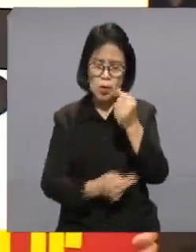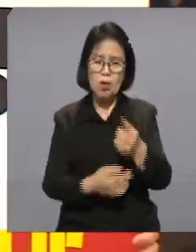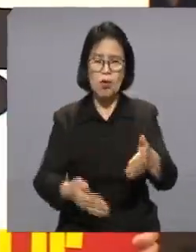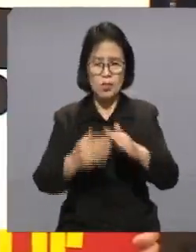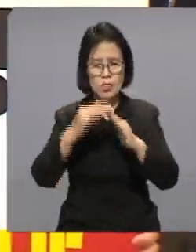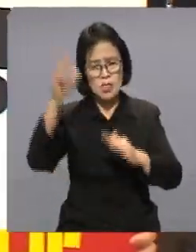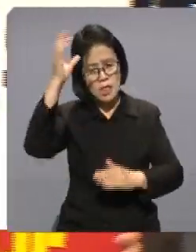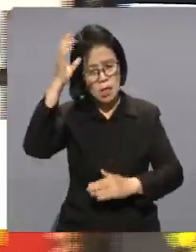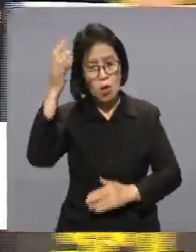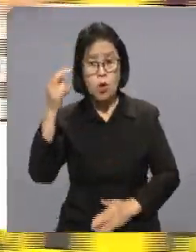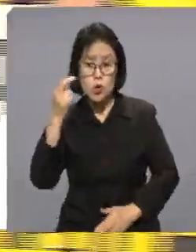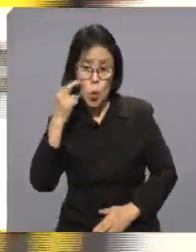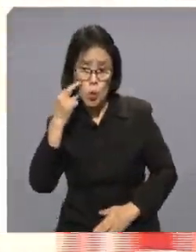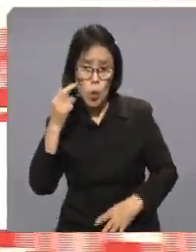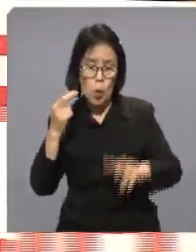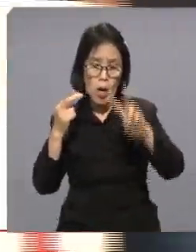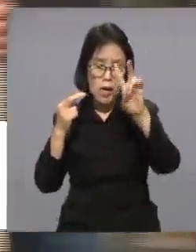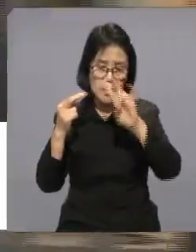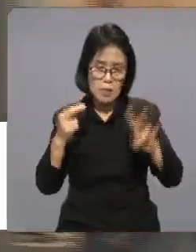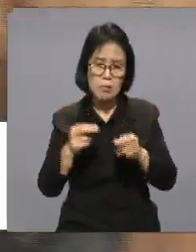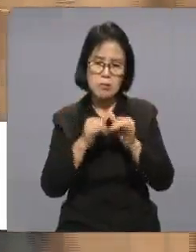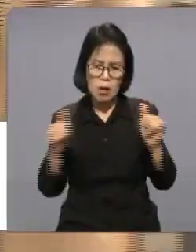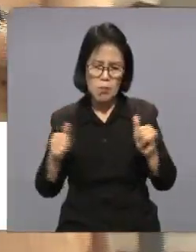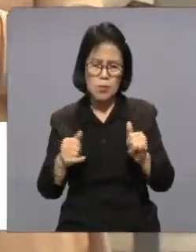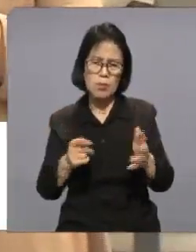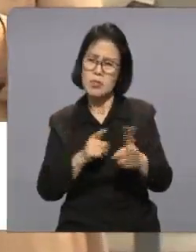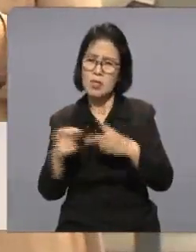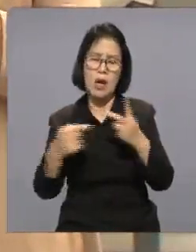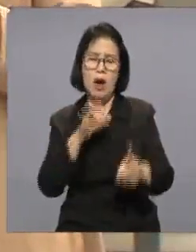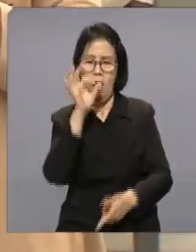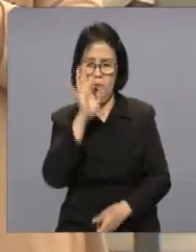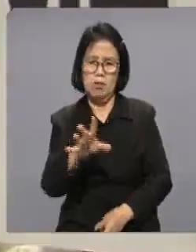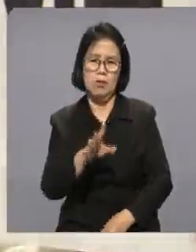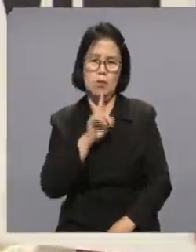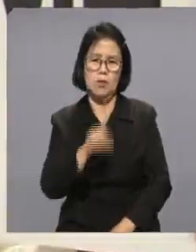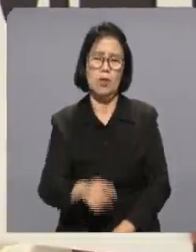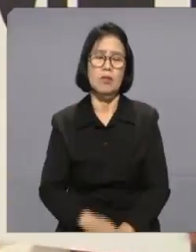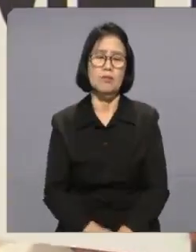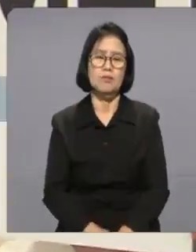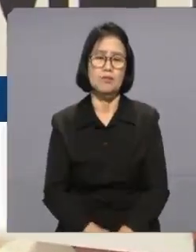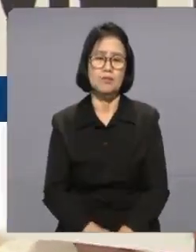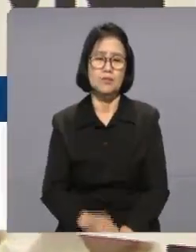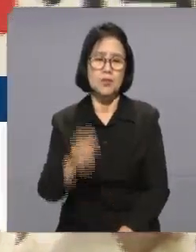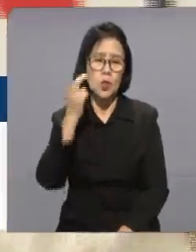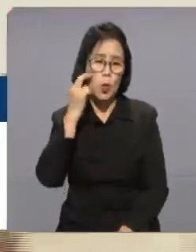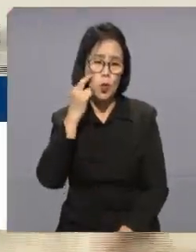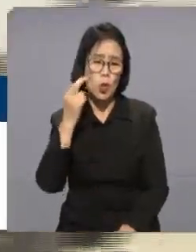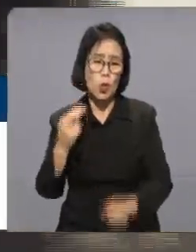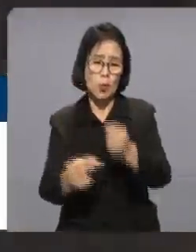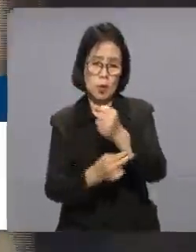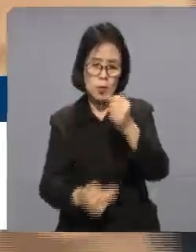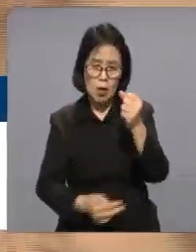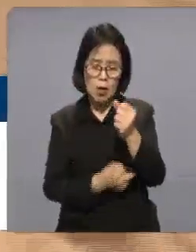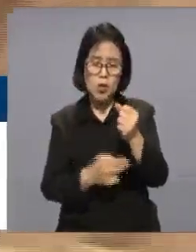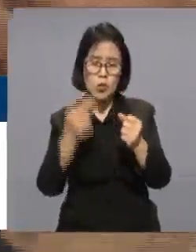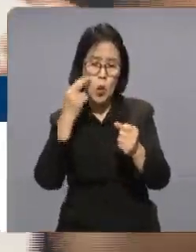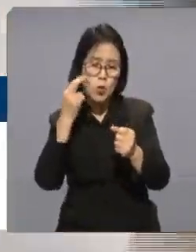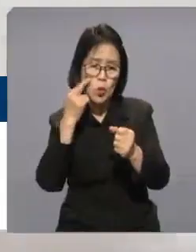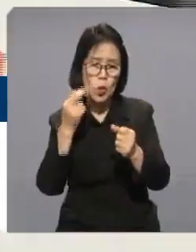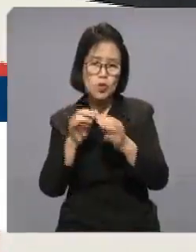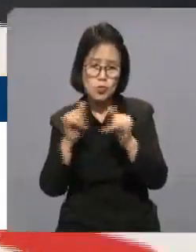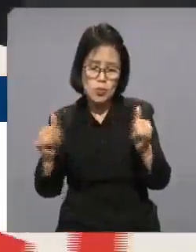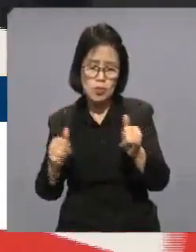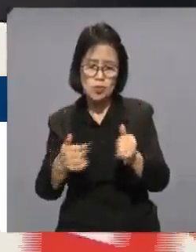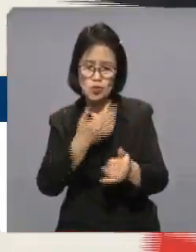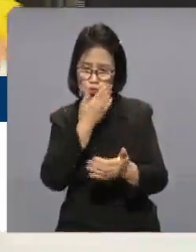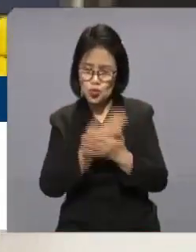기대해온 송도와 시흥 주민들은 납득할 수 없다는 표정입니다. 송도 백옷대교는 송도 백옷 주민들한테 굉장히